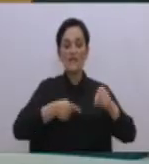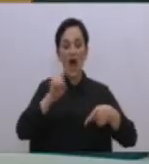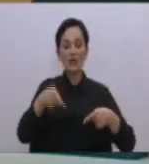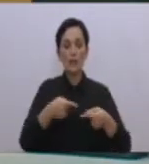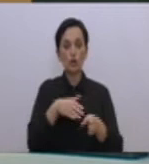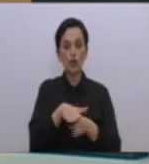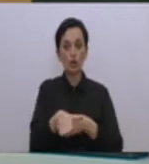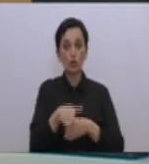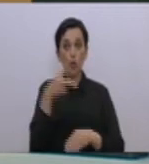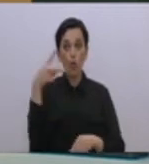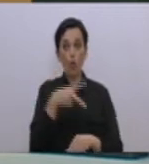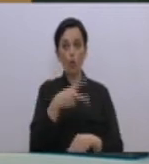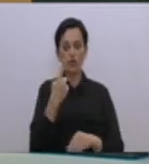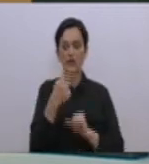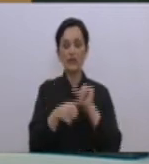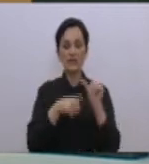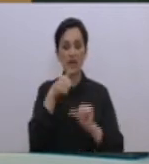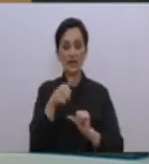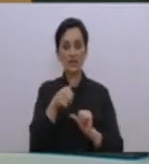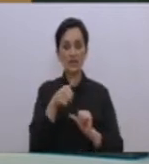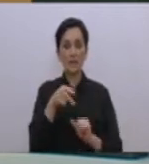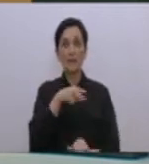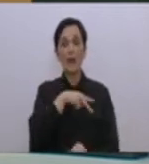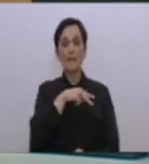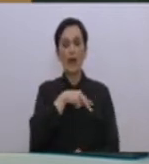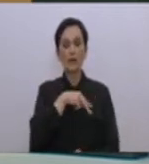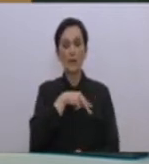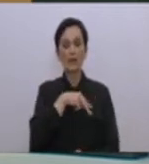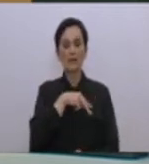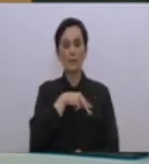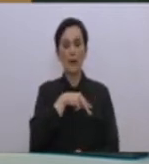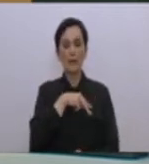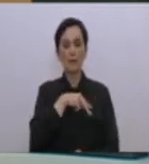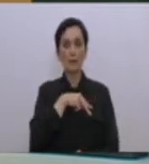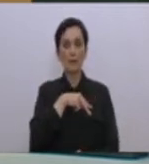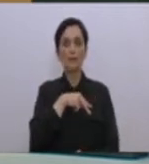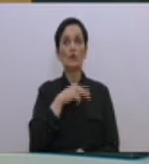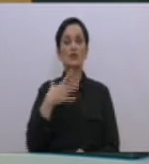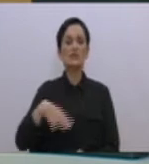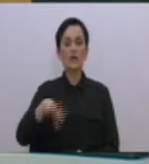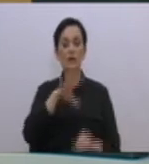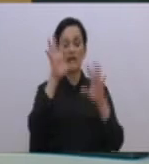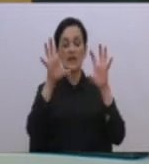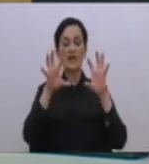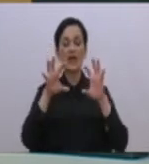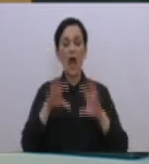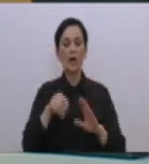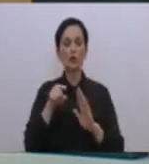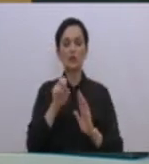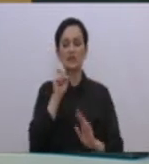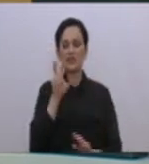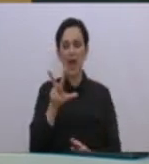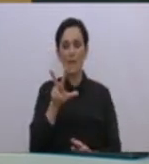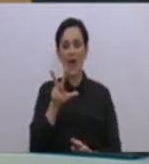შესრულებაზე. 2021 წელს პარლამენტმა მოახდინა საქართველოს კანონმდებლობაში